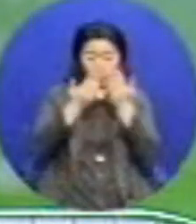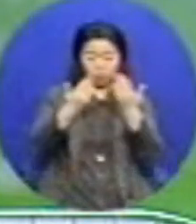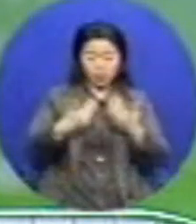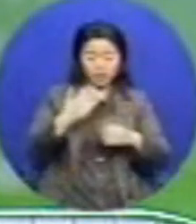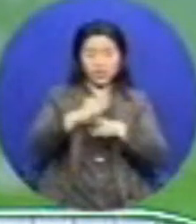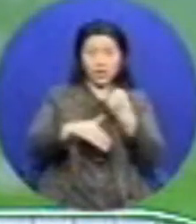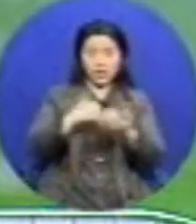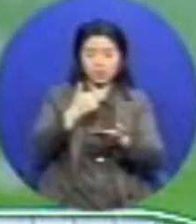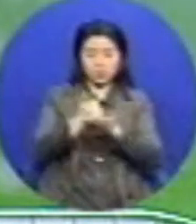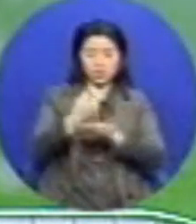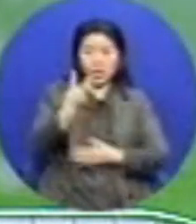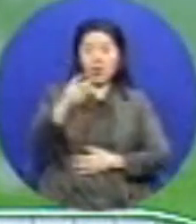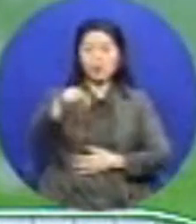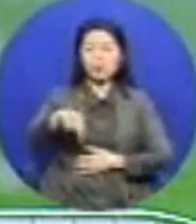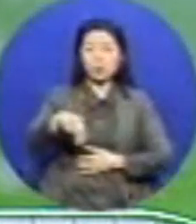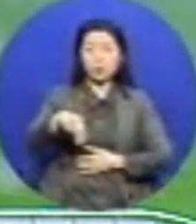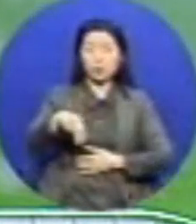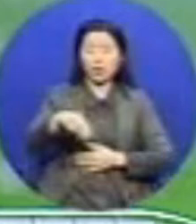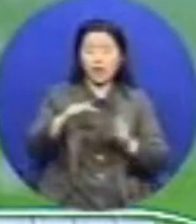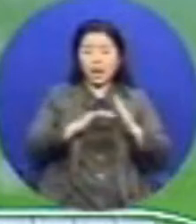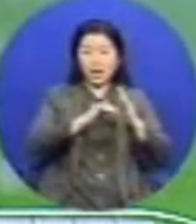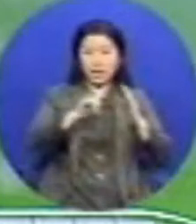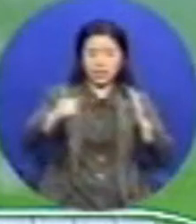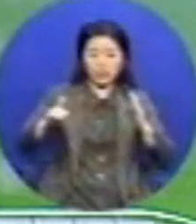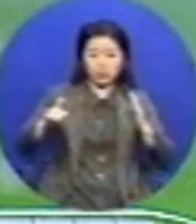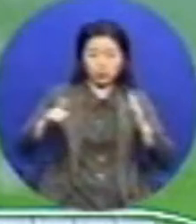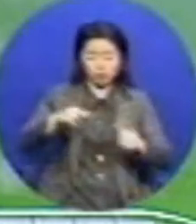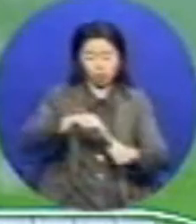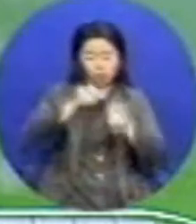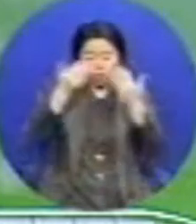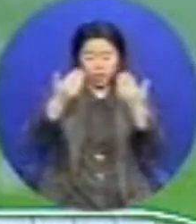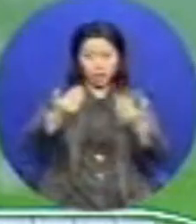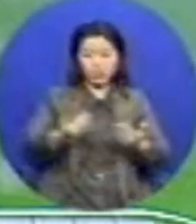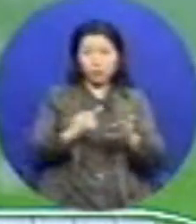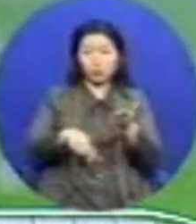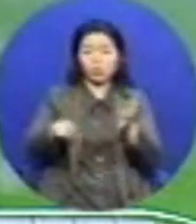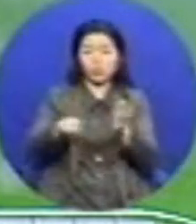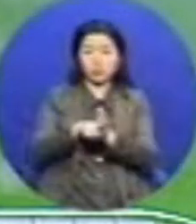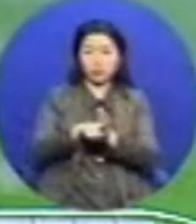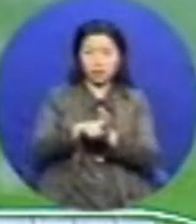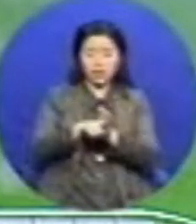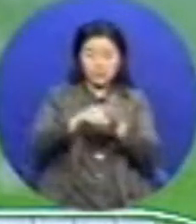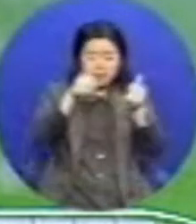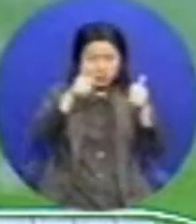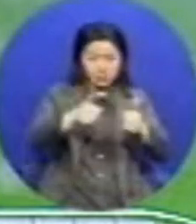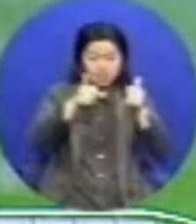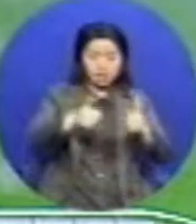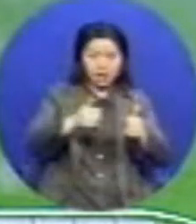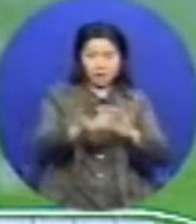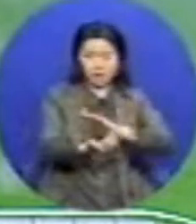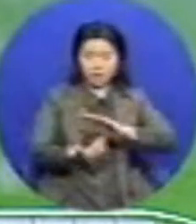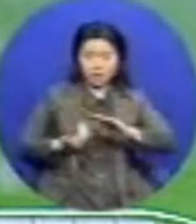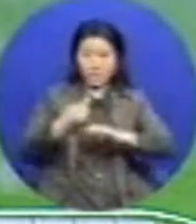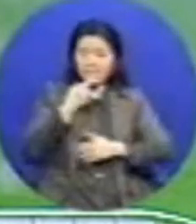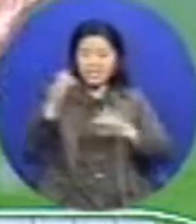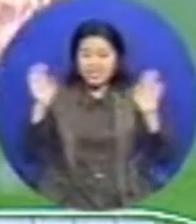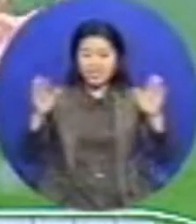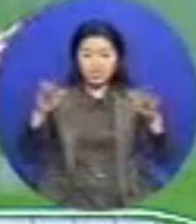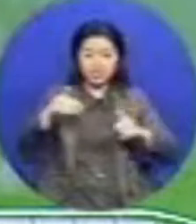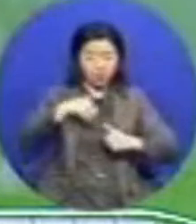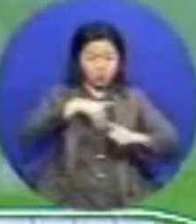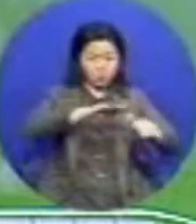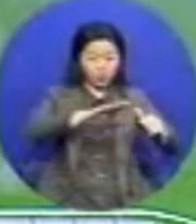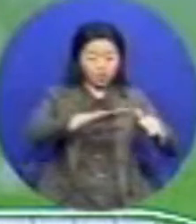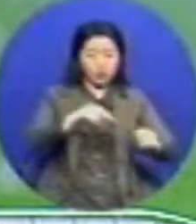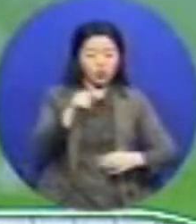구원하시려고 심판을 내리기 전에 먼저 천사들을 통해서 롯의 가족 2 소돔 에서 벗어나도록